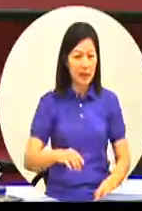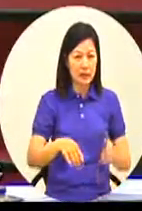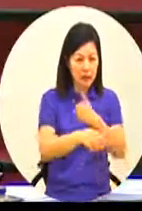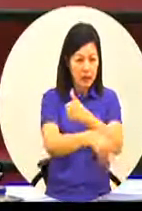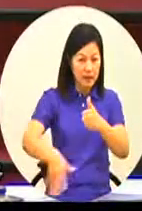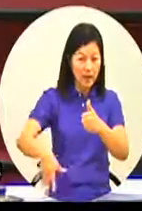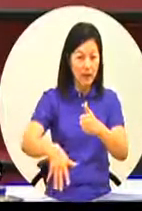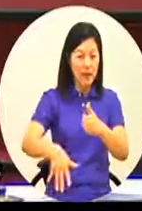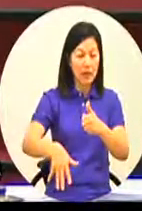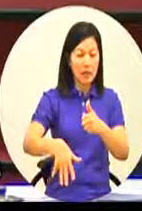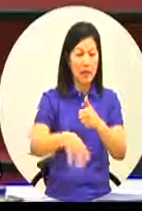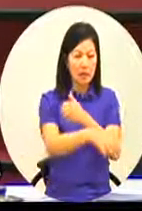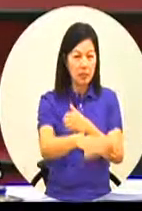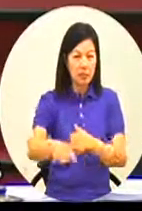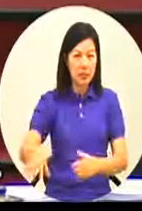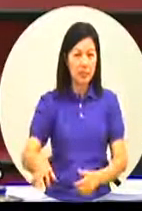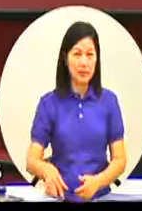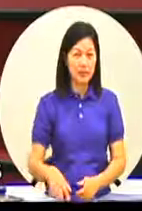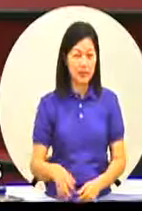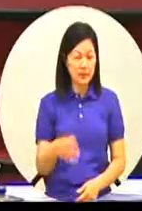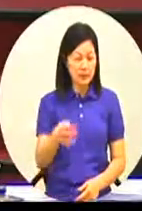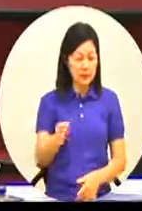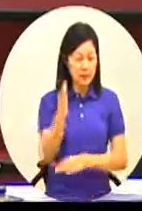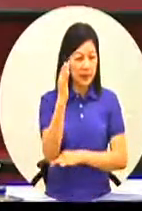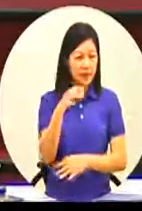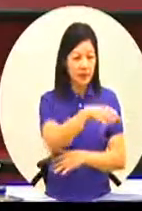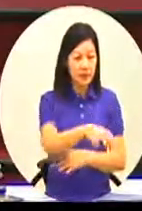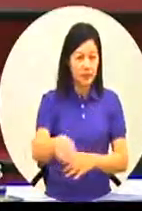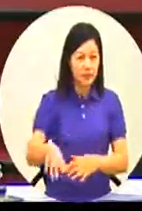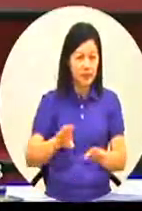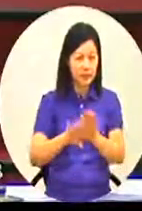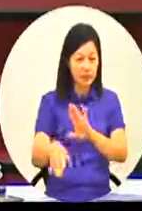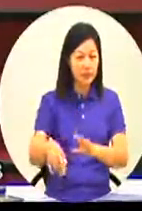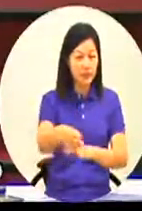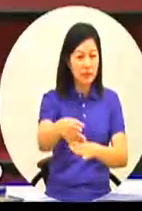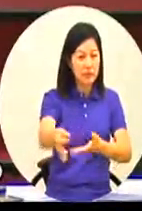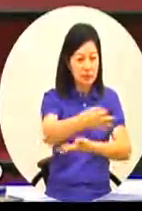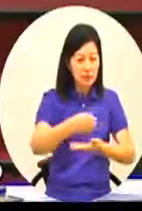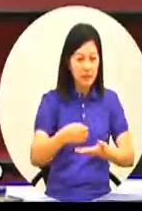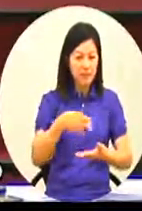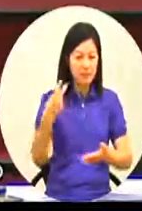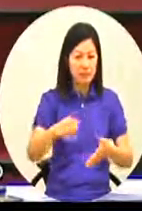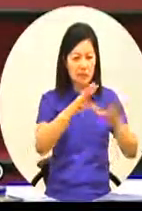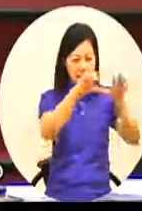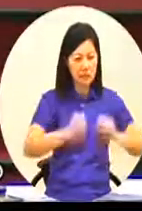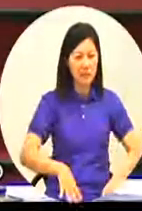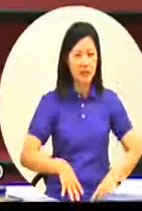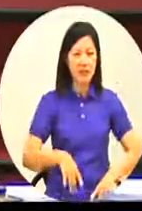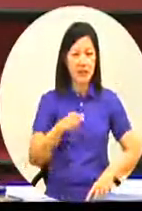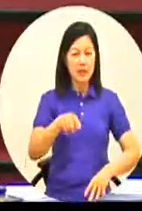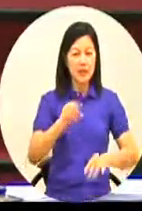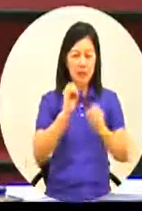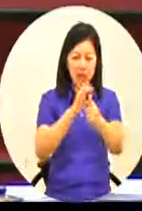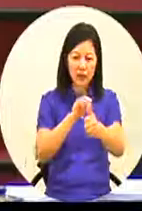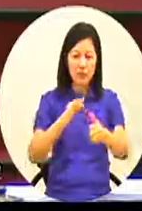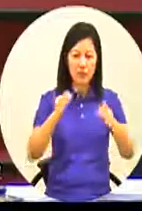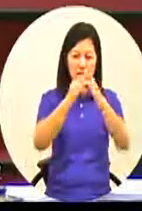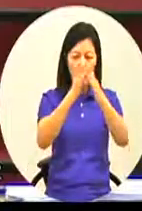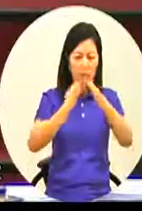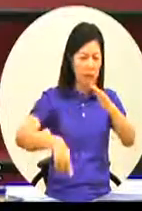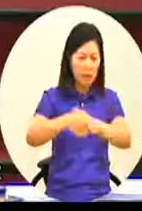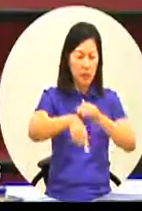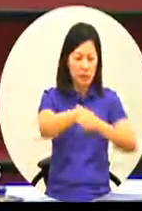财政局也好，其他税金照扣，啊，恁照常照拆， 啊，恁就甲讲这违章的下联甲